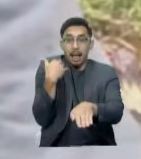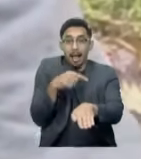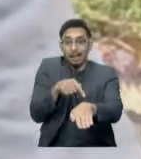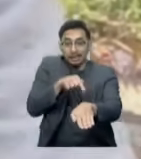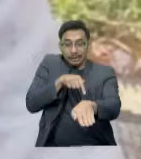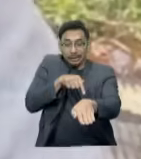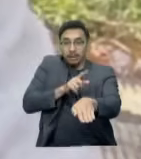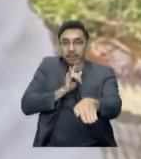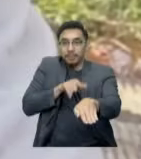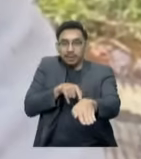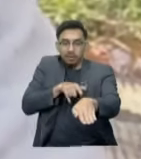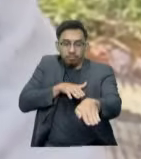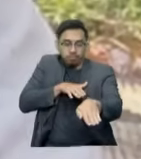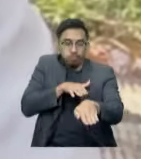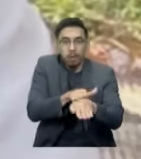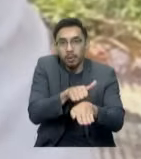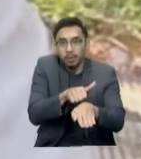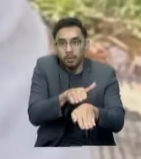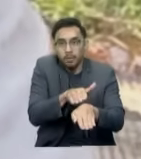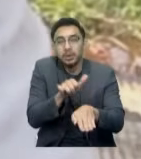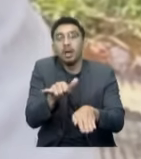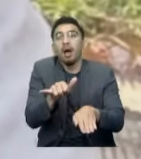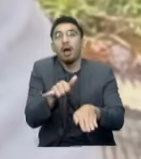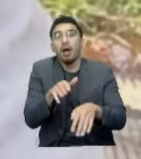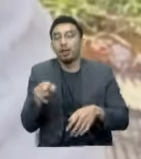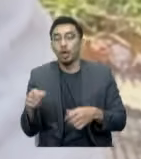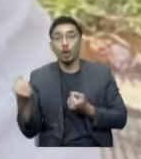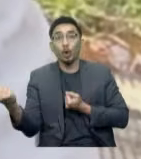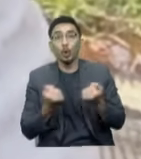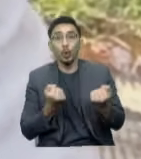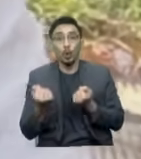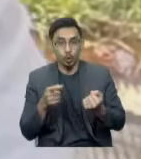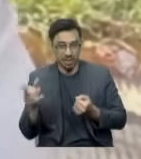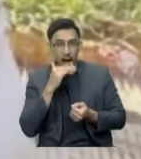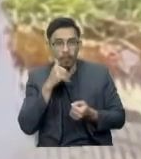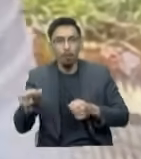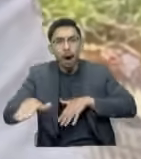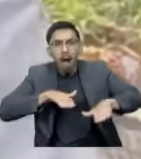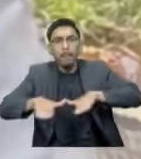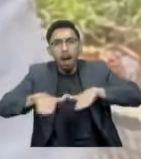apa balapan gitu? Balapan, Lombok itu biasa balapan. Ada berapa truk, Pak, tadi?